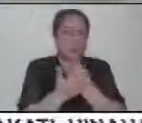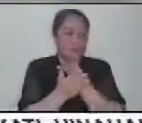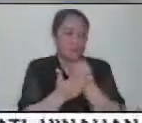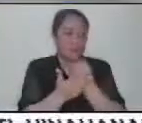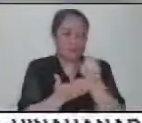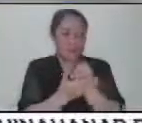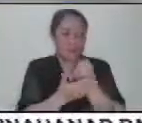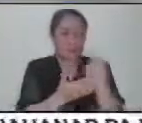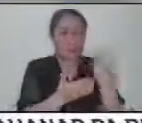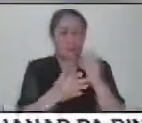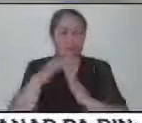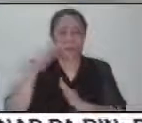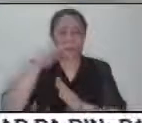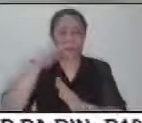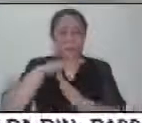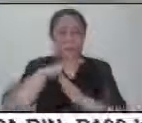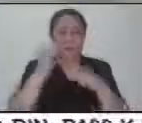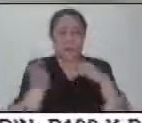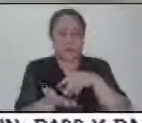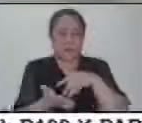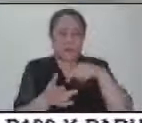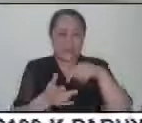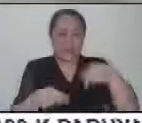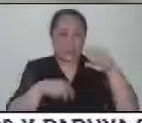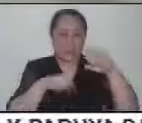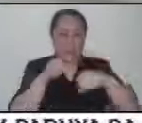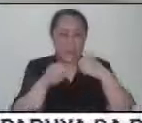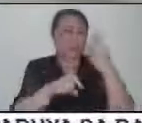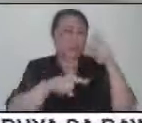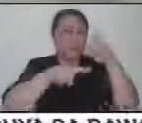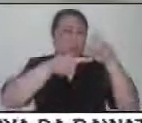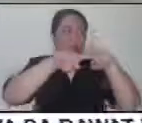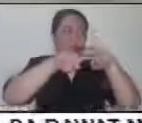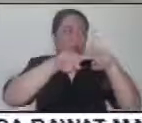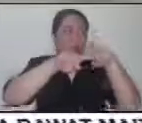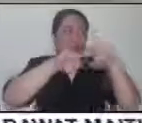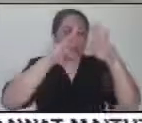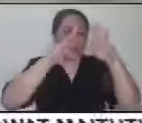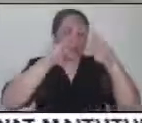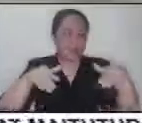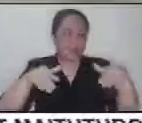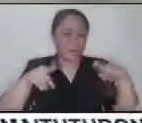sa gamot. Kaya kailangan ko ang suporta sa